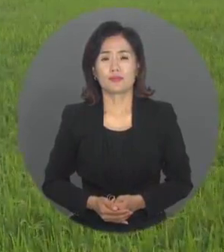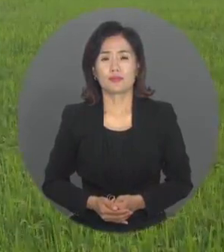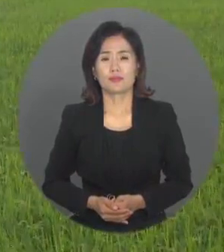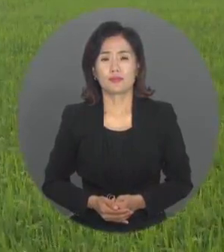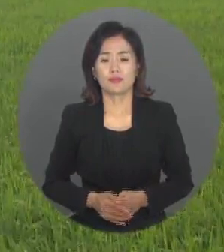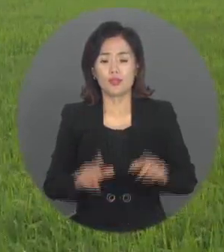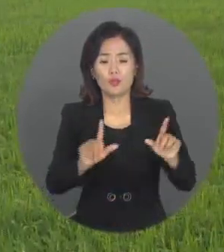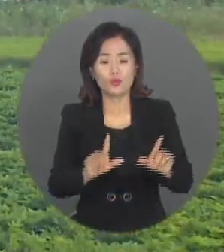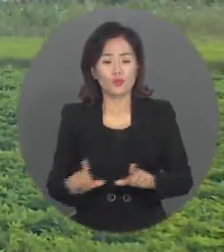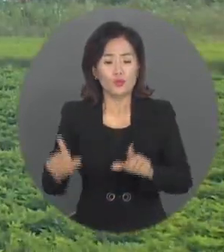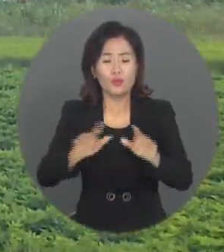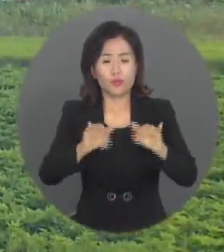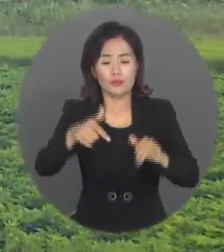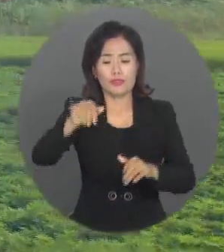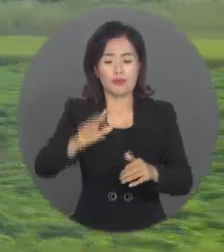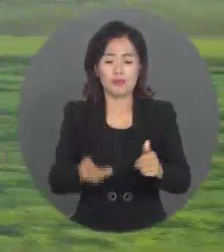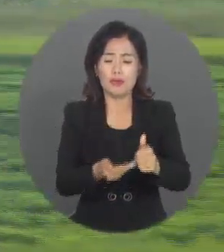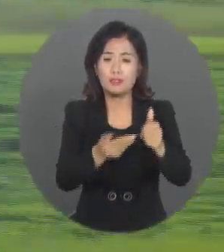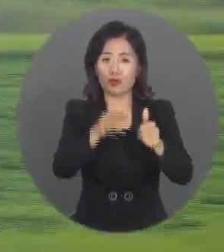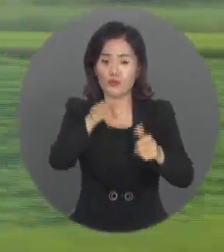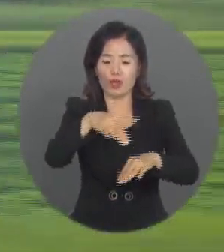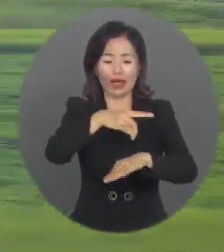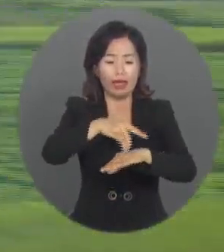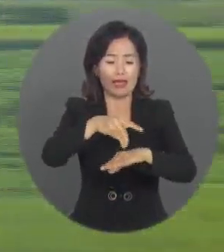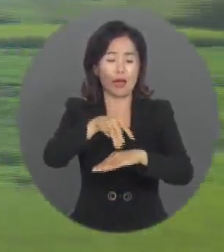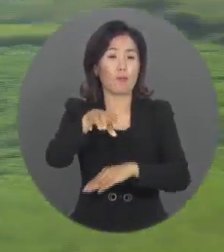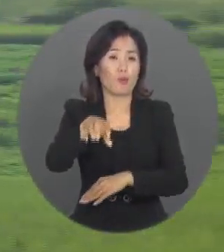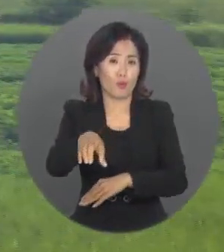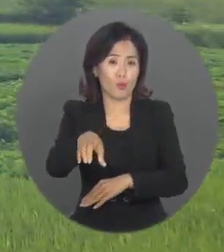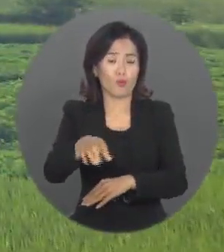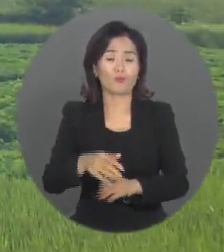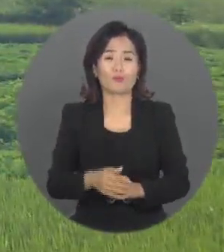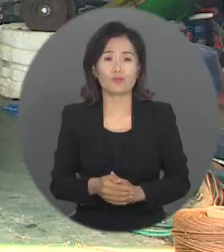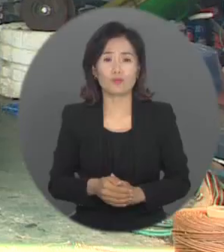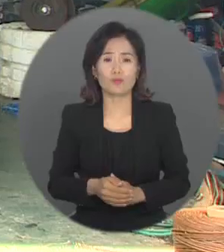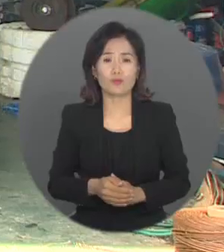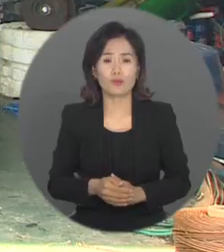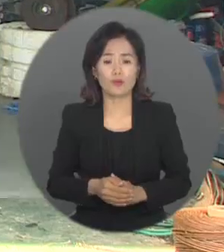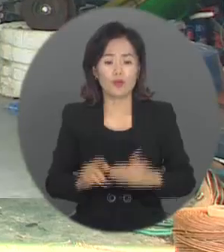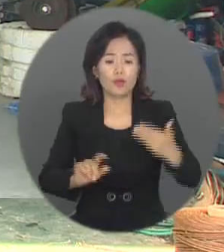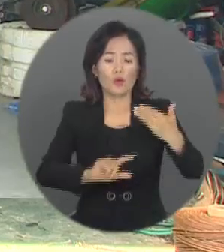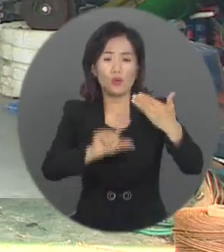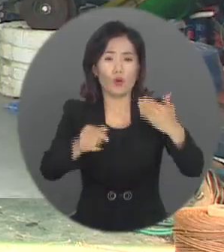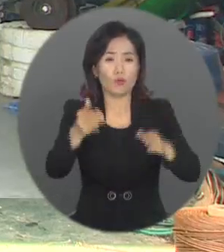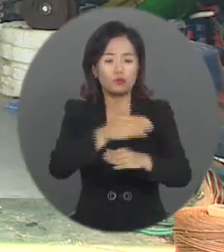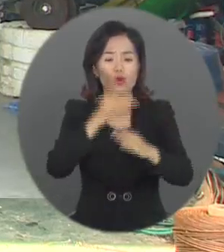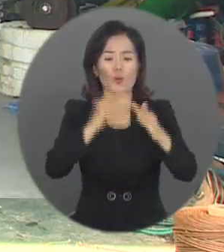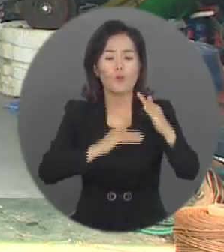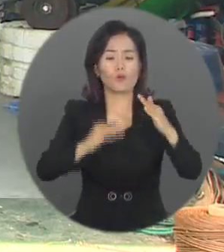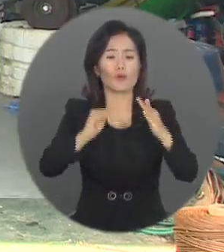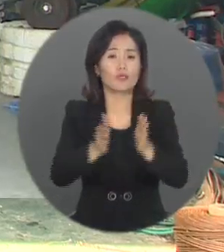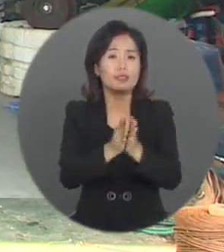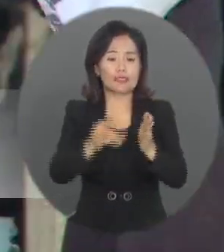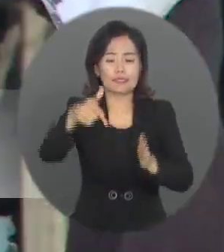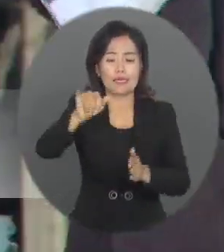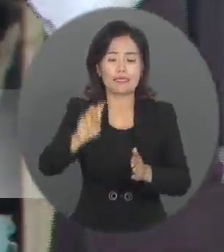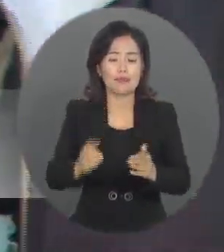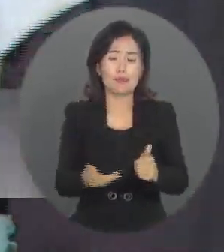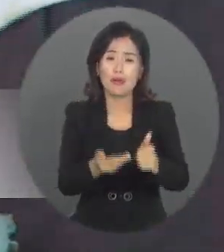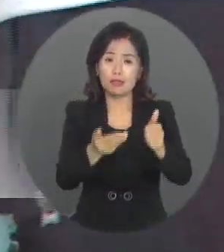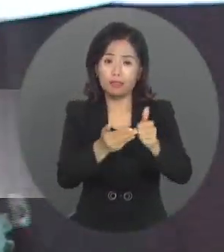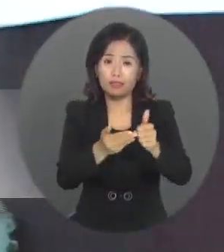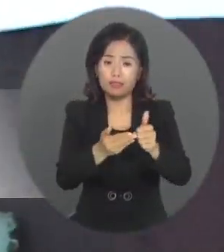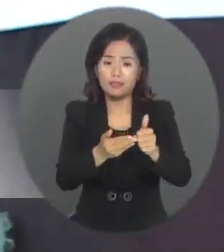주민 60여 명이 김양식을 하고 있는 해남군 송지면의 한 마을. 다음 달부터 본격 시작되는 김양식을 앞두고